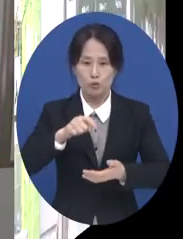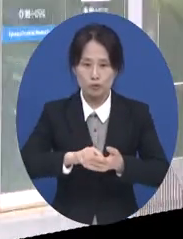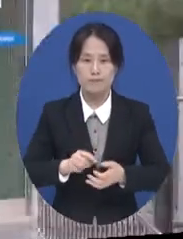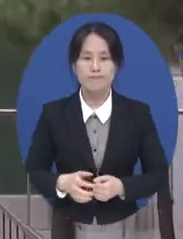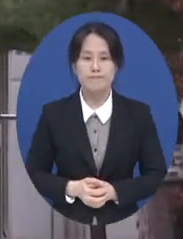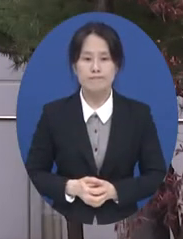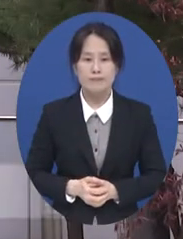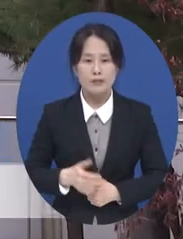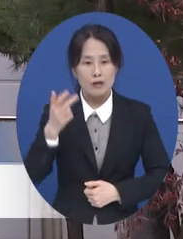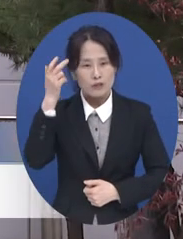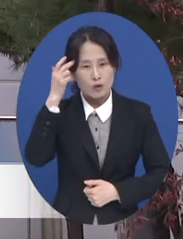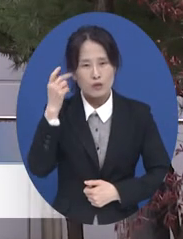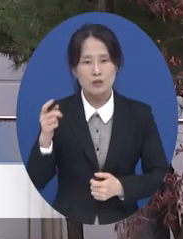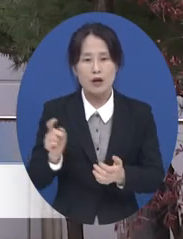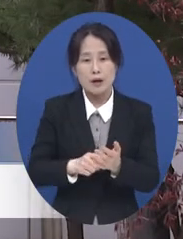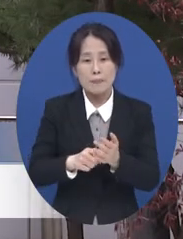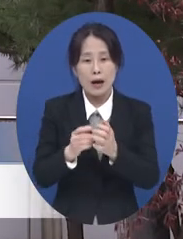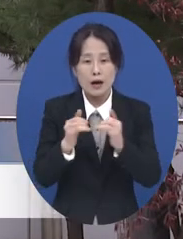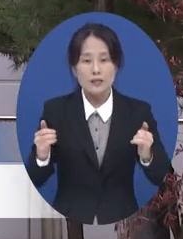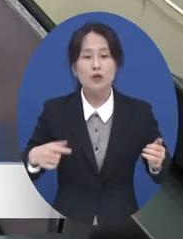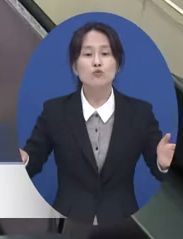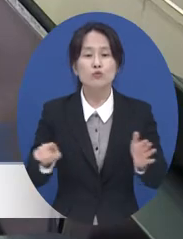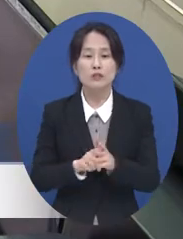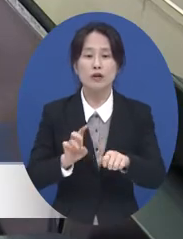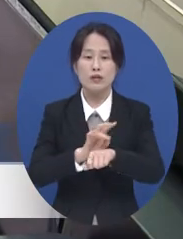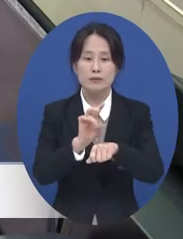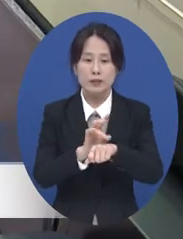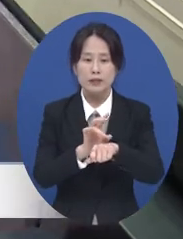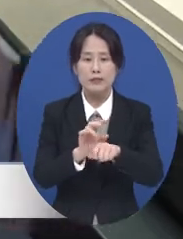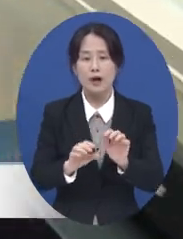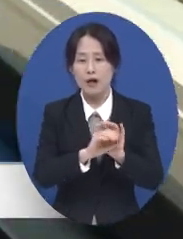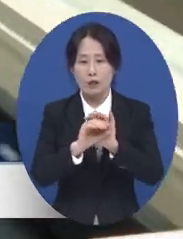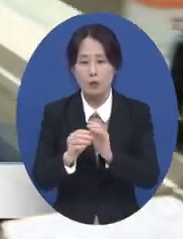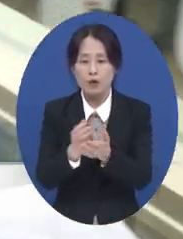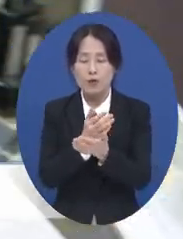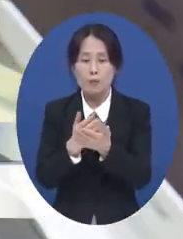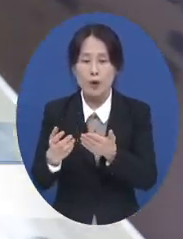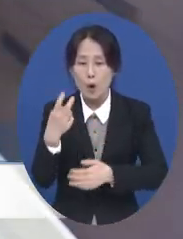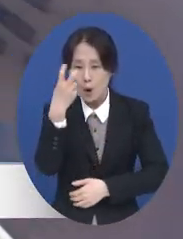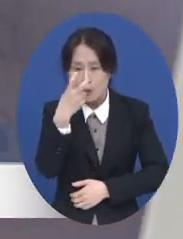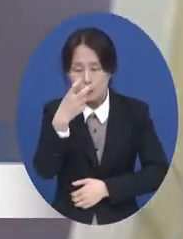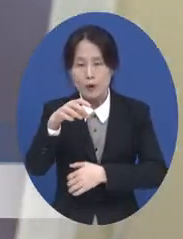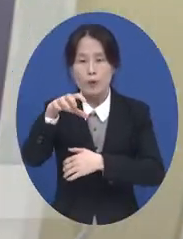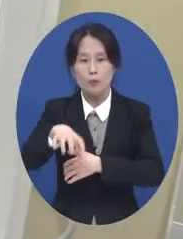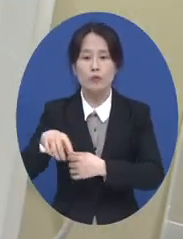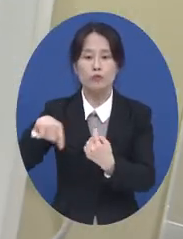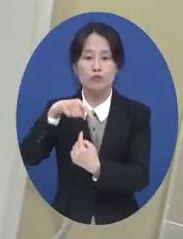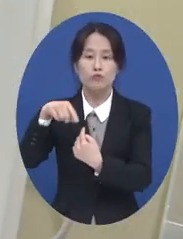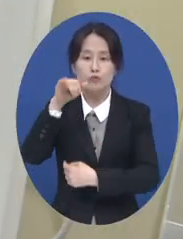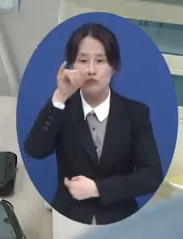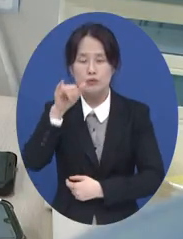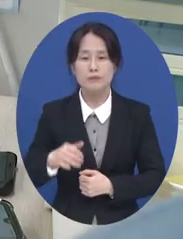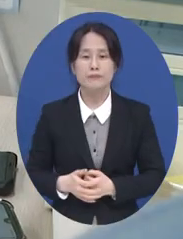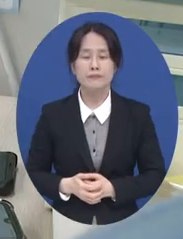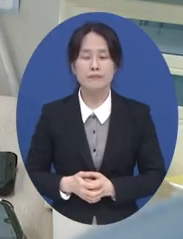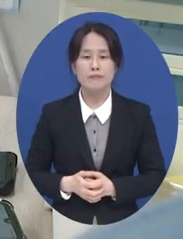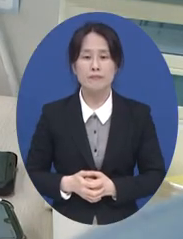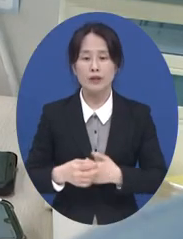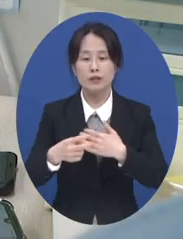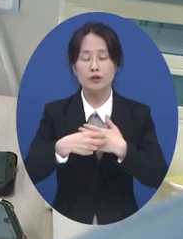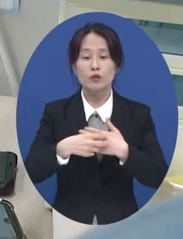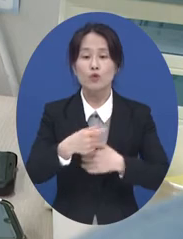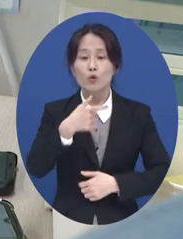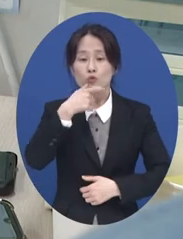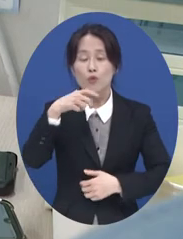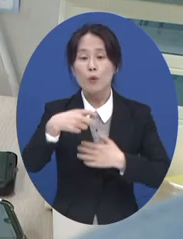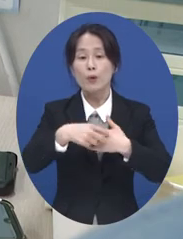가능합니다. 경기도는 정신 응급 환자를 위한 24시간 코로나19 선별진료소도 운영 중.